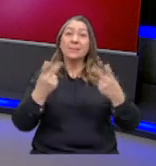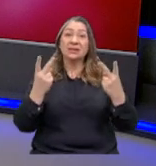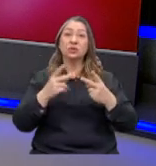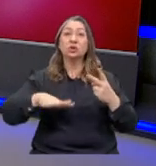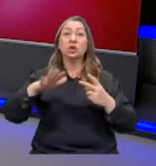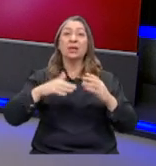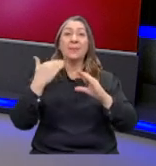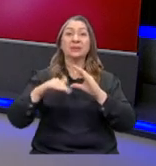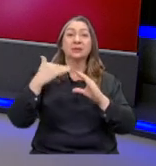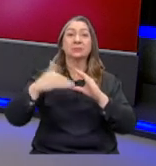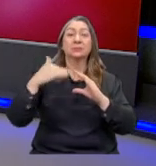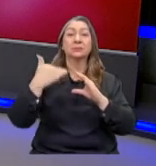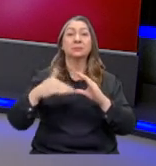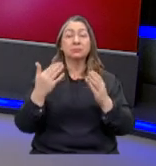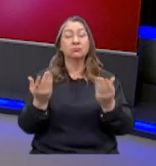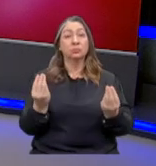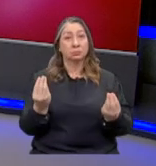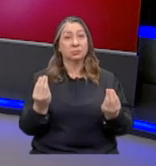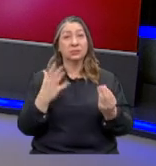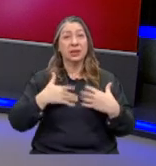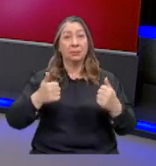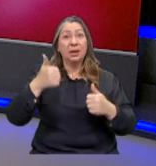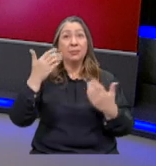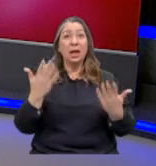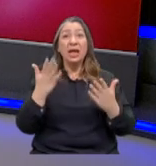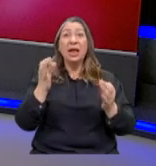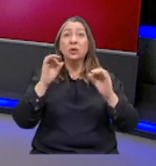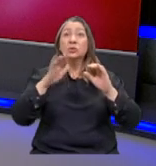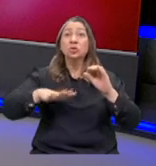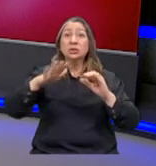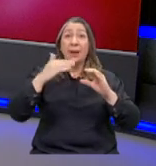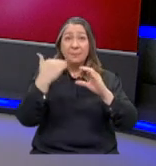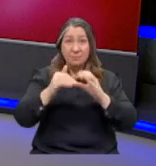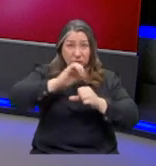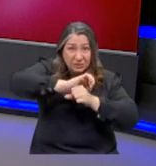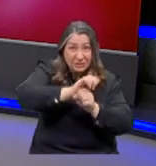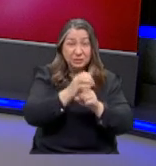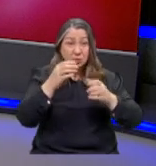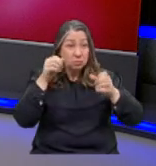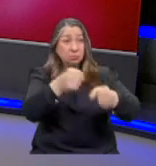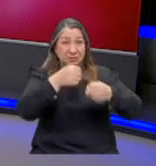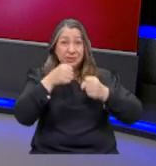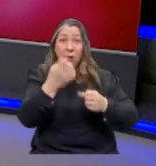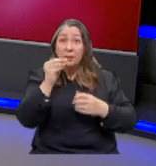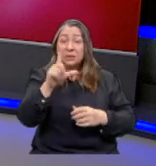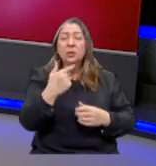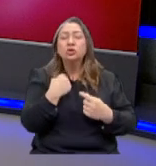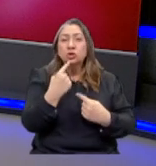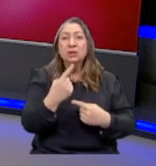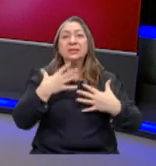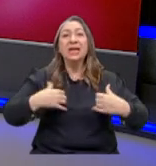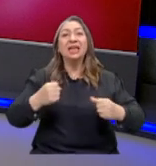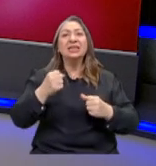sosyal medyadan mesaj veriyor Sağlık Bakanı bile. Yani illa sosyal medya baskısı mı lazım? Dilimizde tüy bitti. Sağlıkta